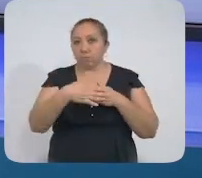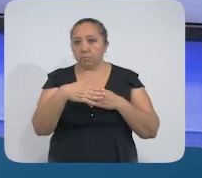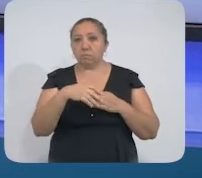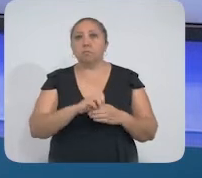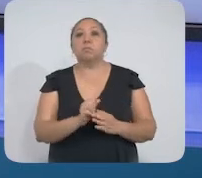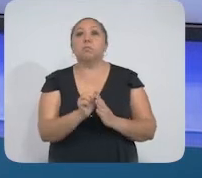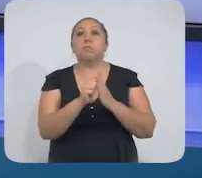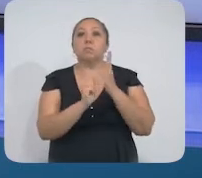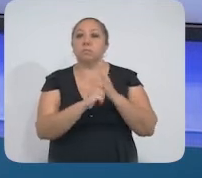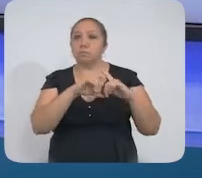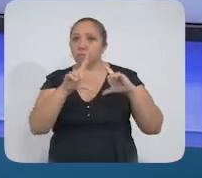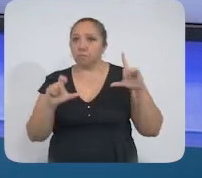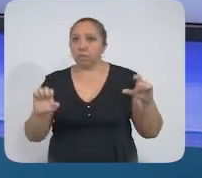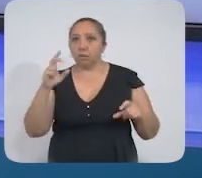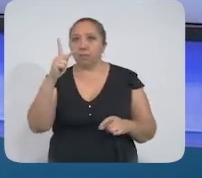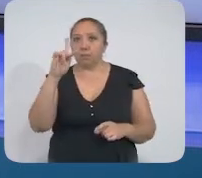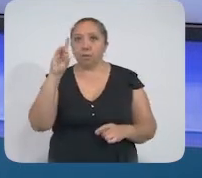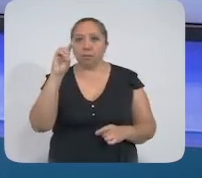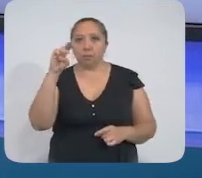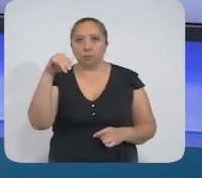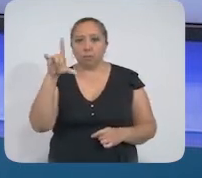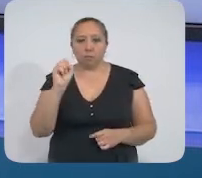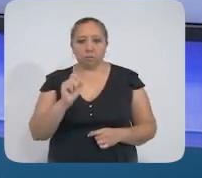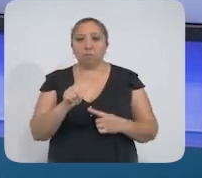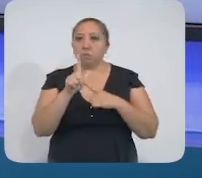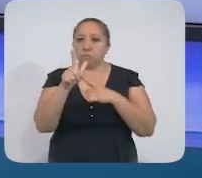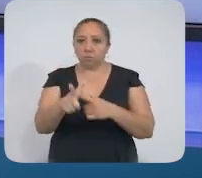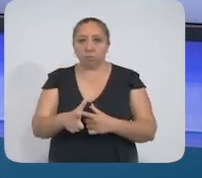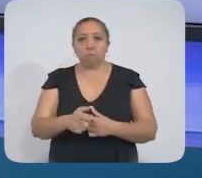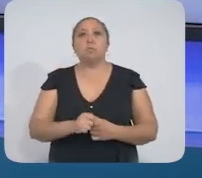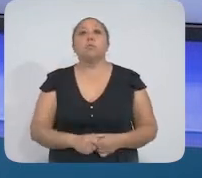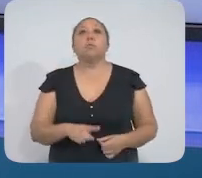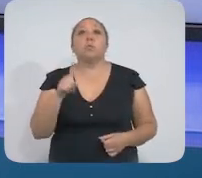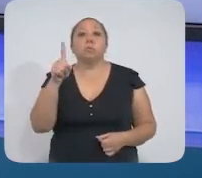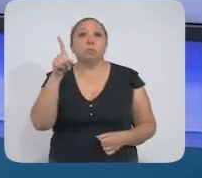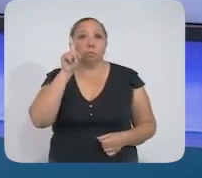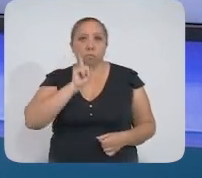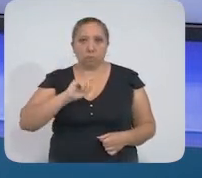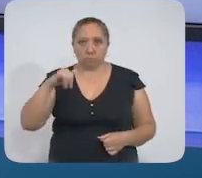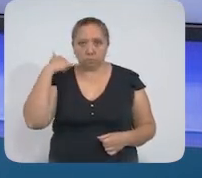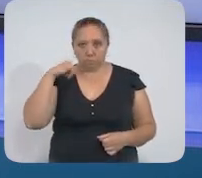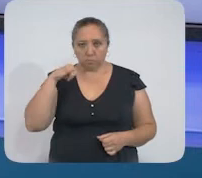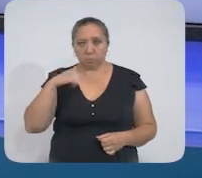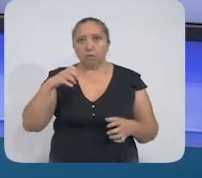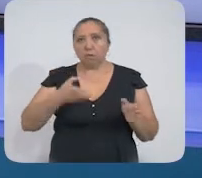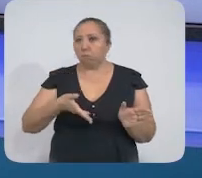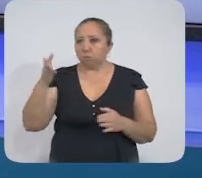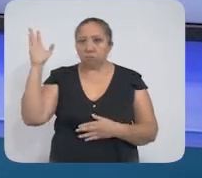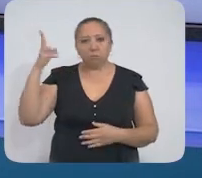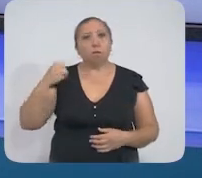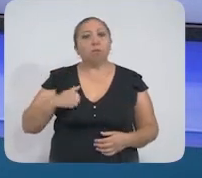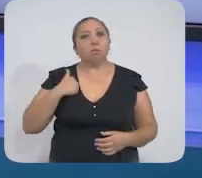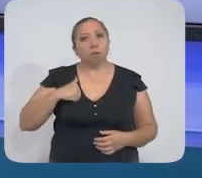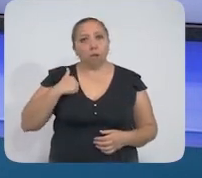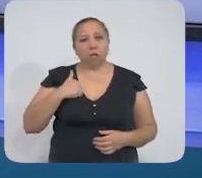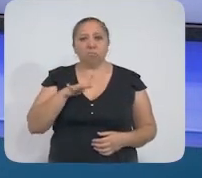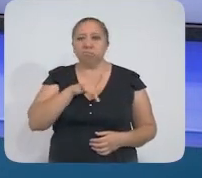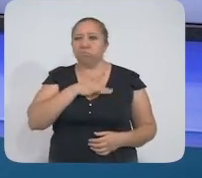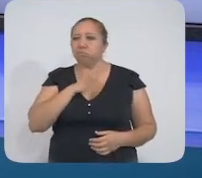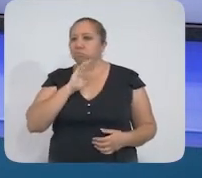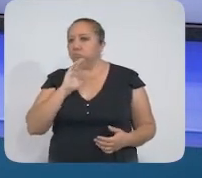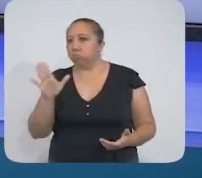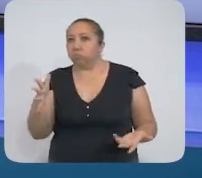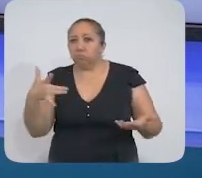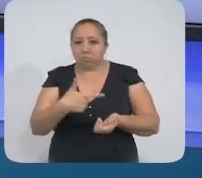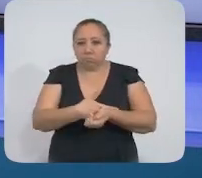maso kohano bo ichil 17 tak 57 habo. Uhabilu kustal le maso kutukulta yantiobe kohane lo 17